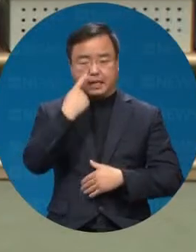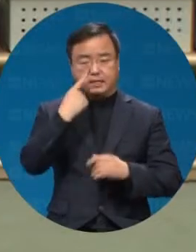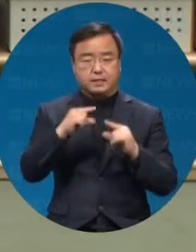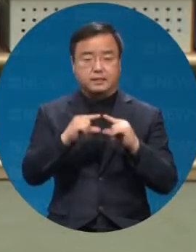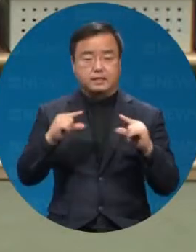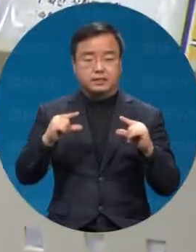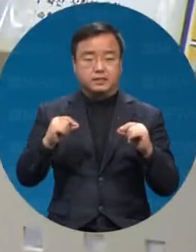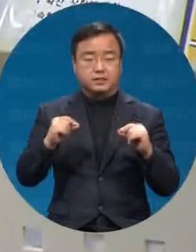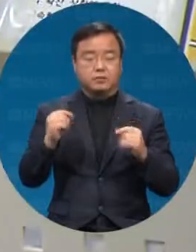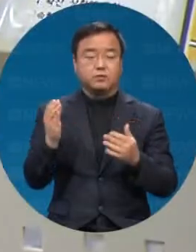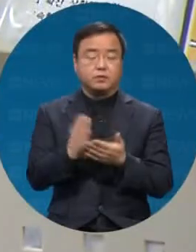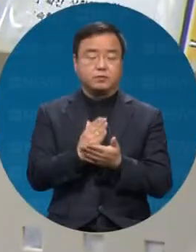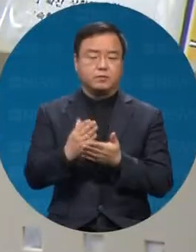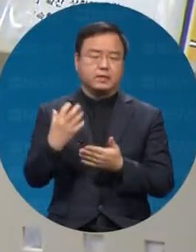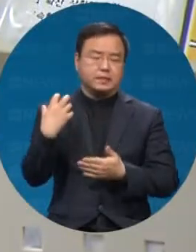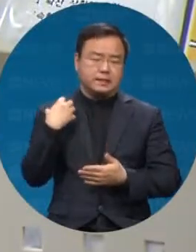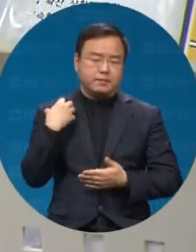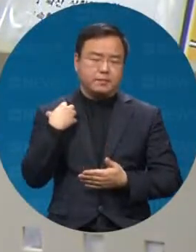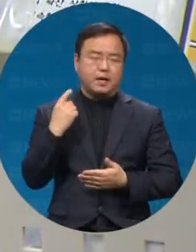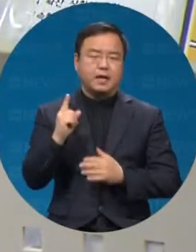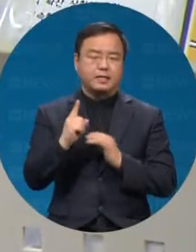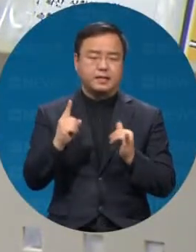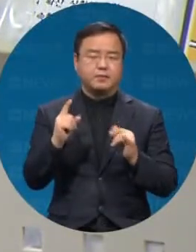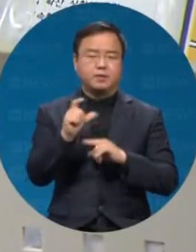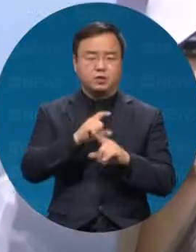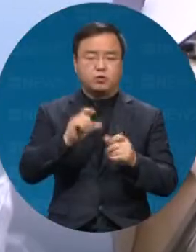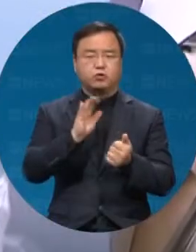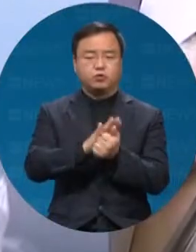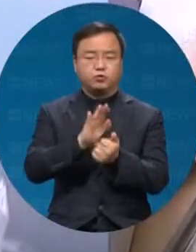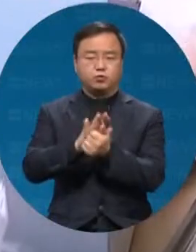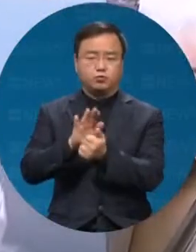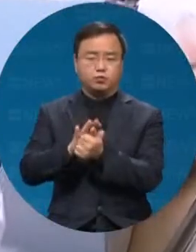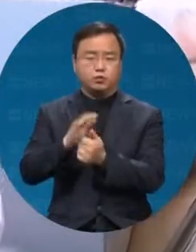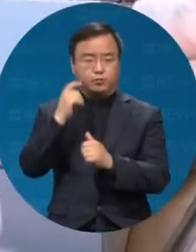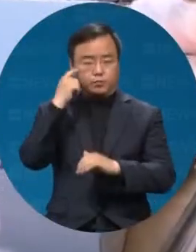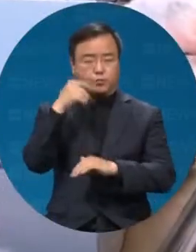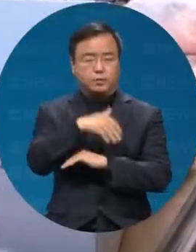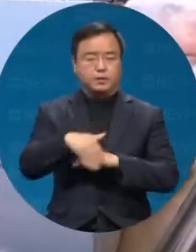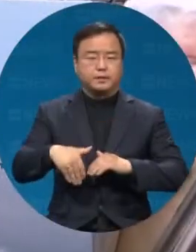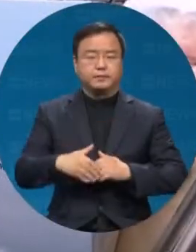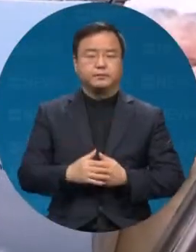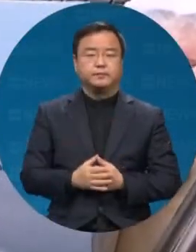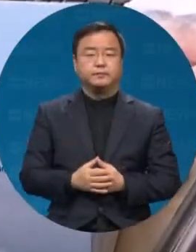방역 인력을 한 명씩 추가로 지원하기로 했습니다. EBS 뉴스 송성환입니다.